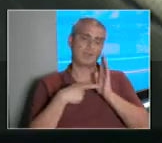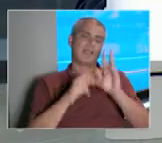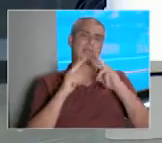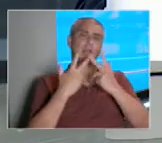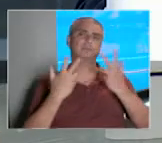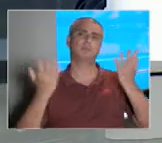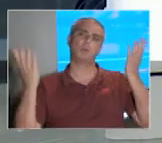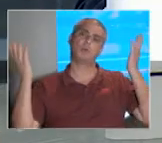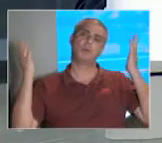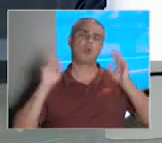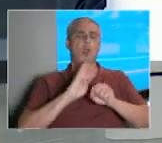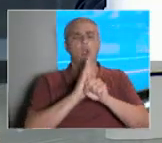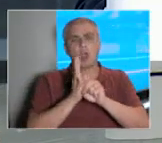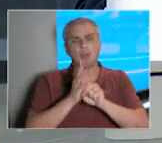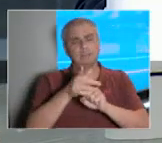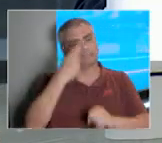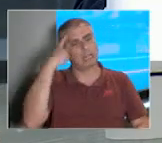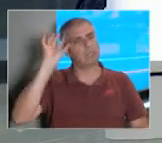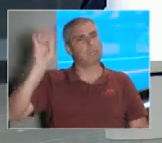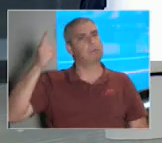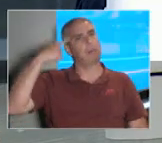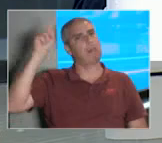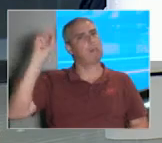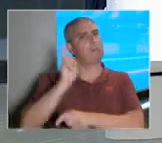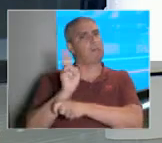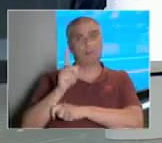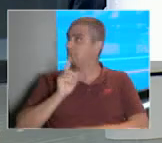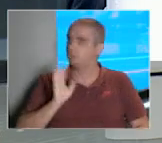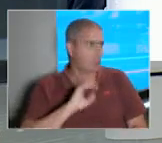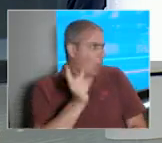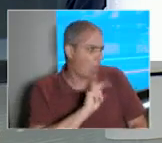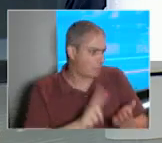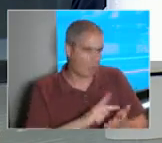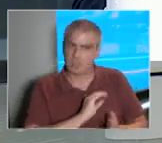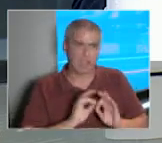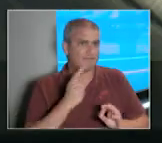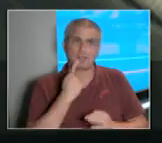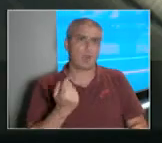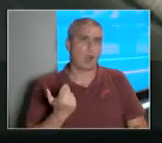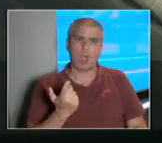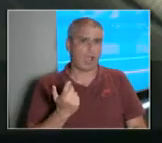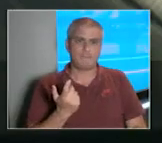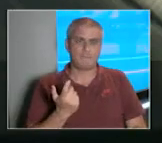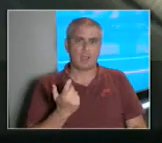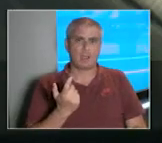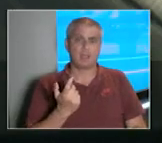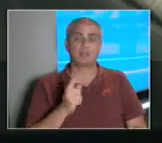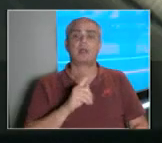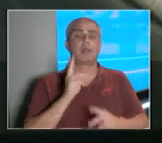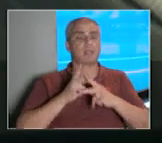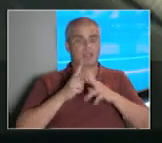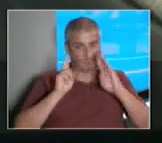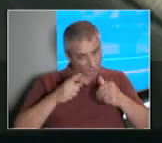לציבור, הקורונה זו המצאה של נתניהו. אף אחד לא אמר את זה. נגיף